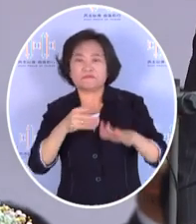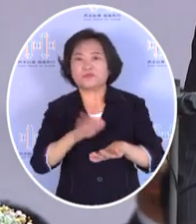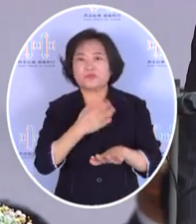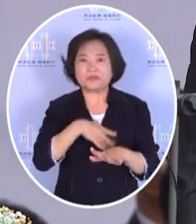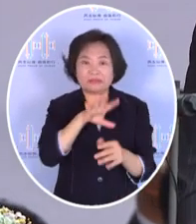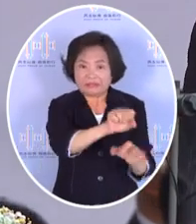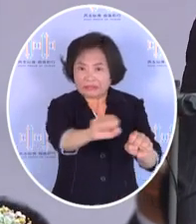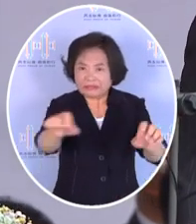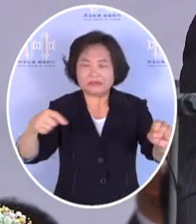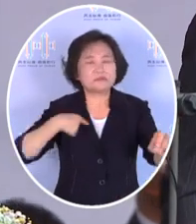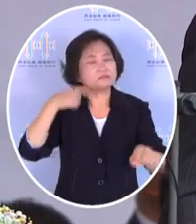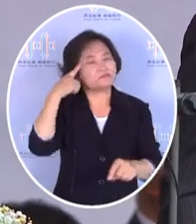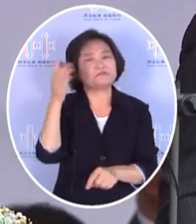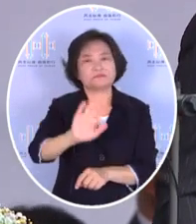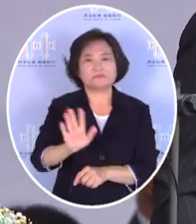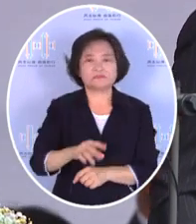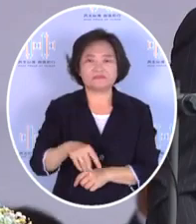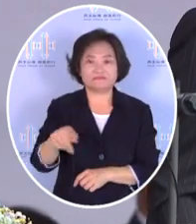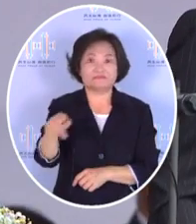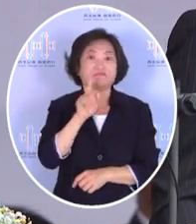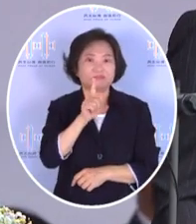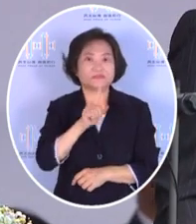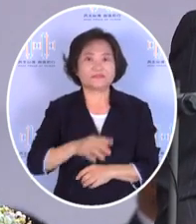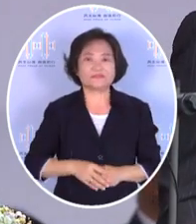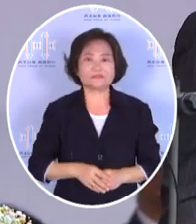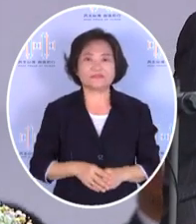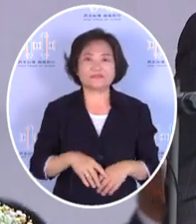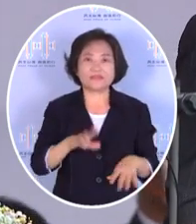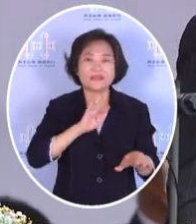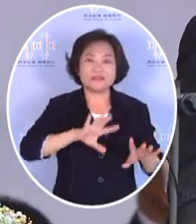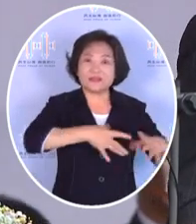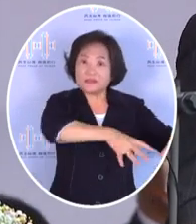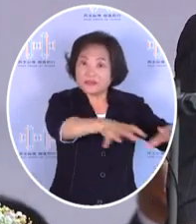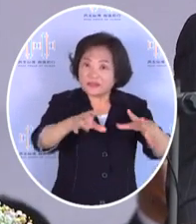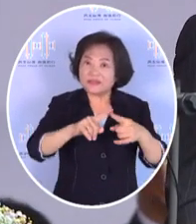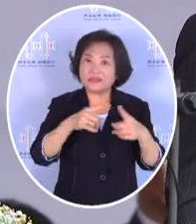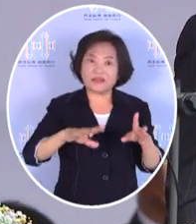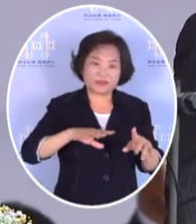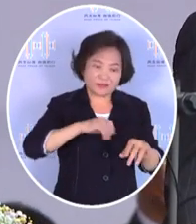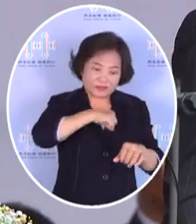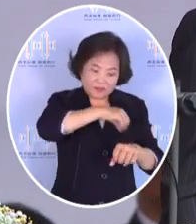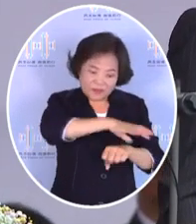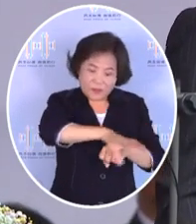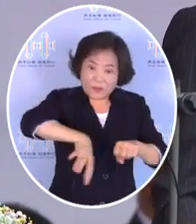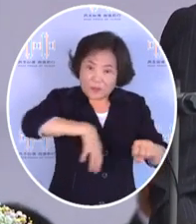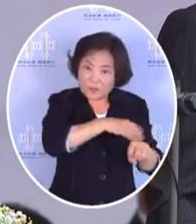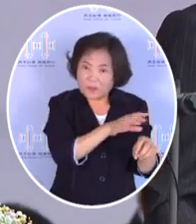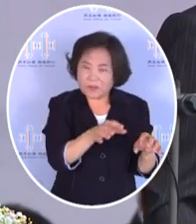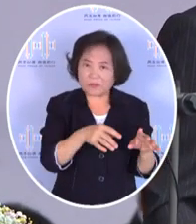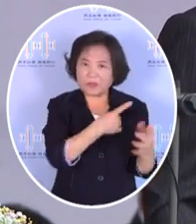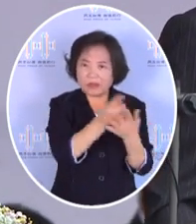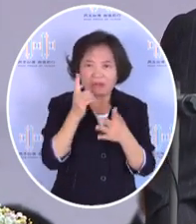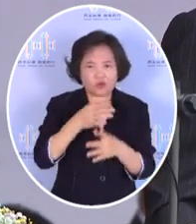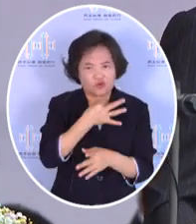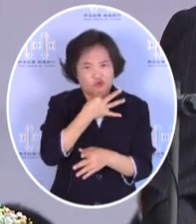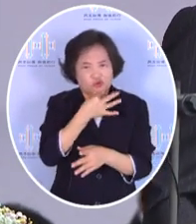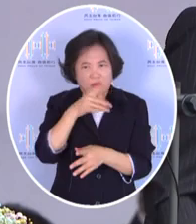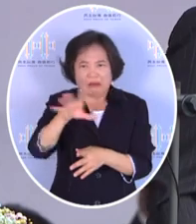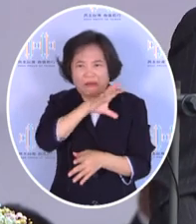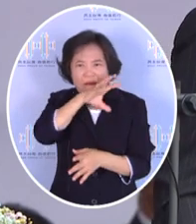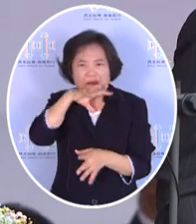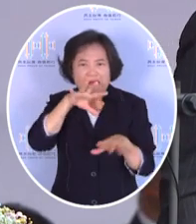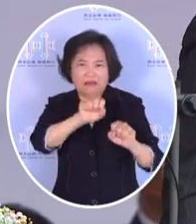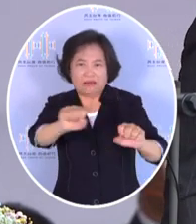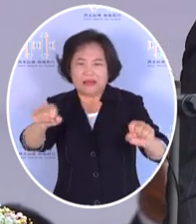力范围。在区域国家乃至于全世界都在担忧中国扩张霸权的此